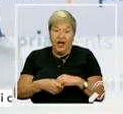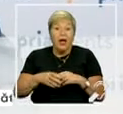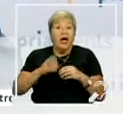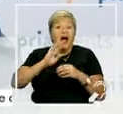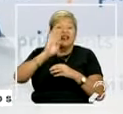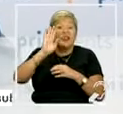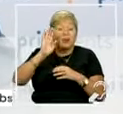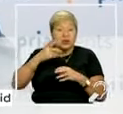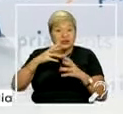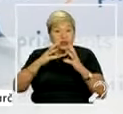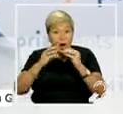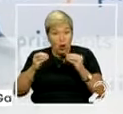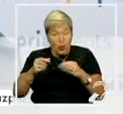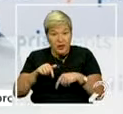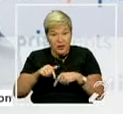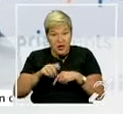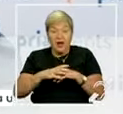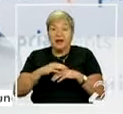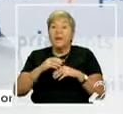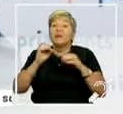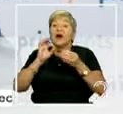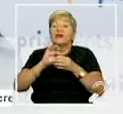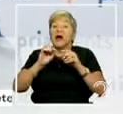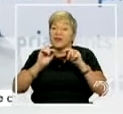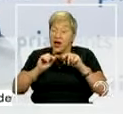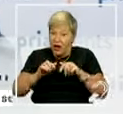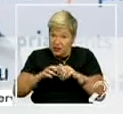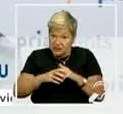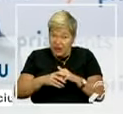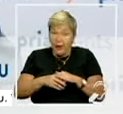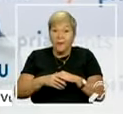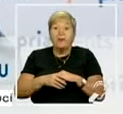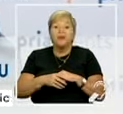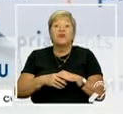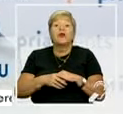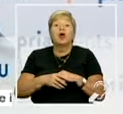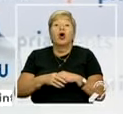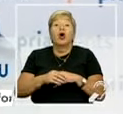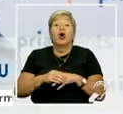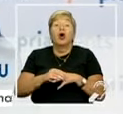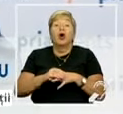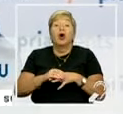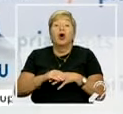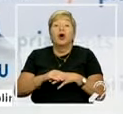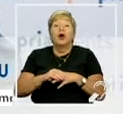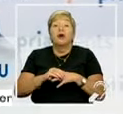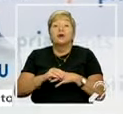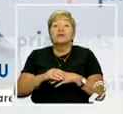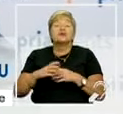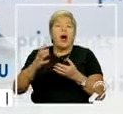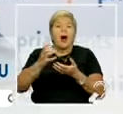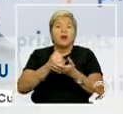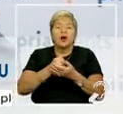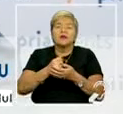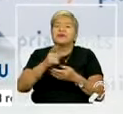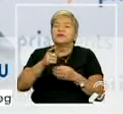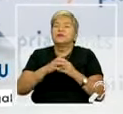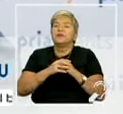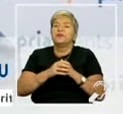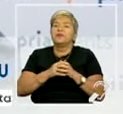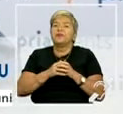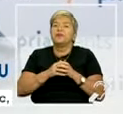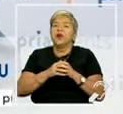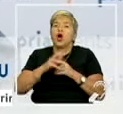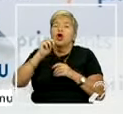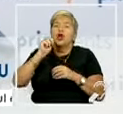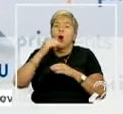magazinele țării, la această dată sau la întierea recoltării, fermierii au adunat